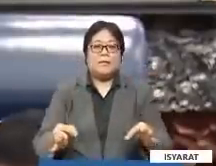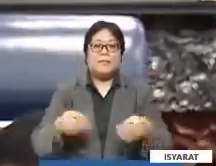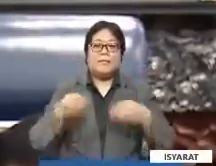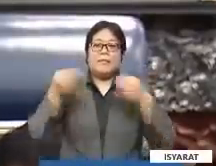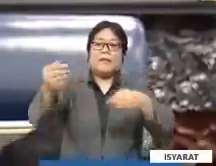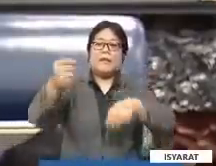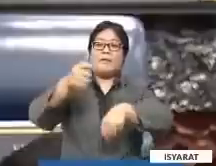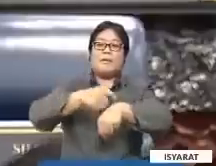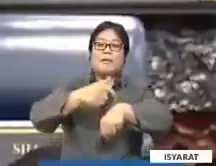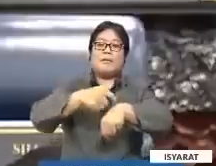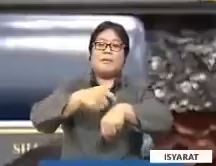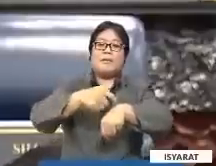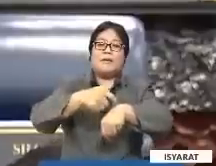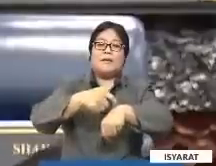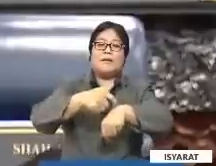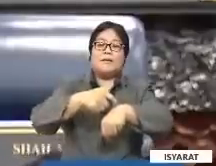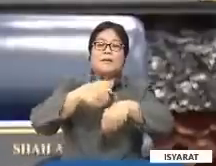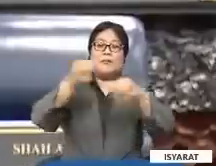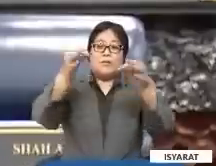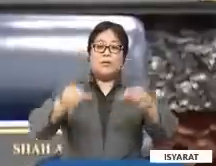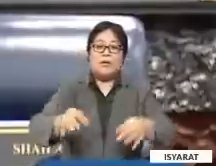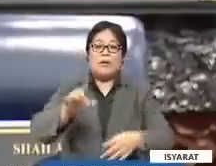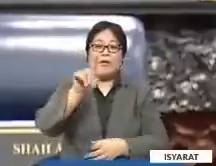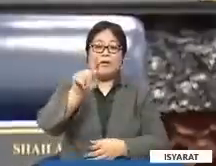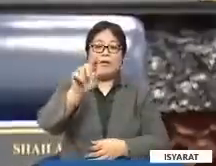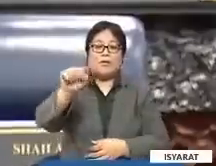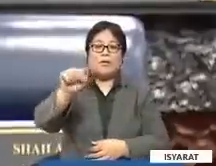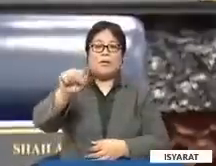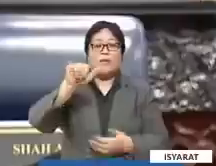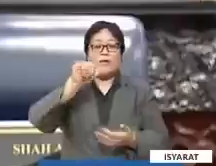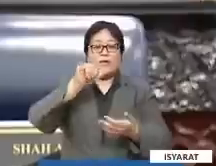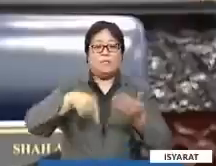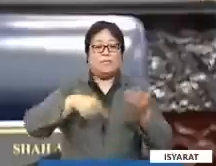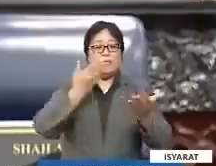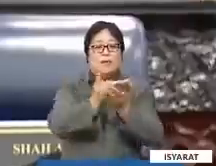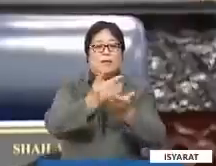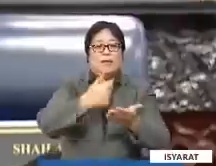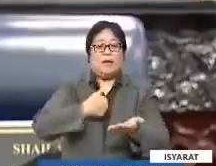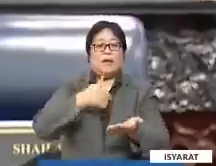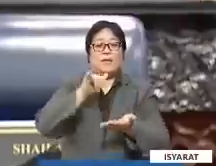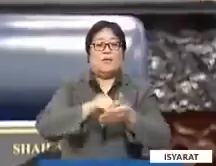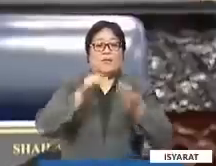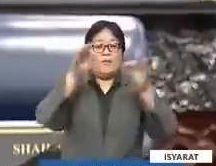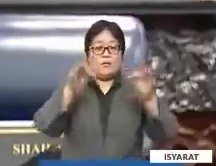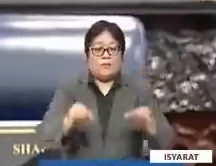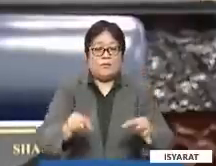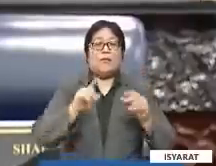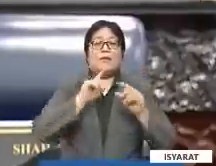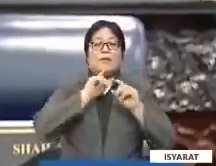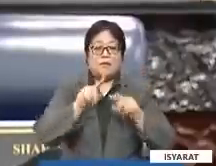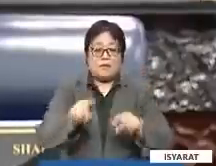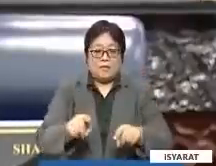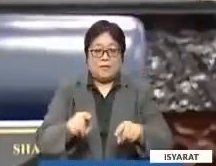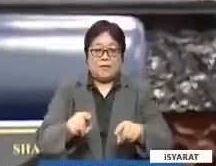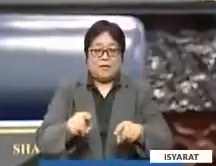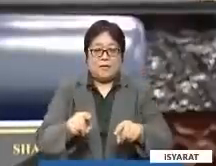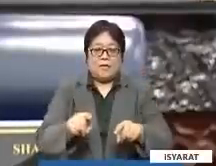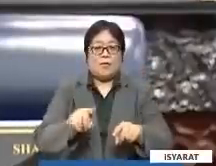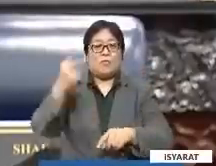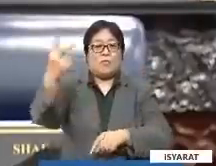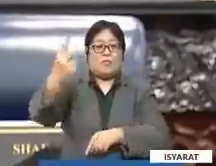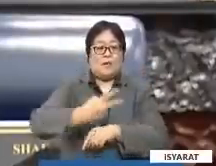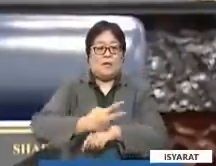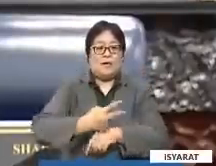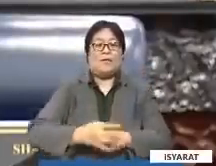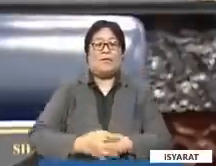memberikan masa adalah keputusan tansri mengenai usai yaitu keputusan yang telah pun dibuatnya jawab-jawab dalam dua